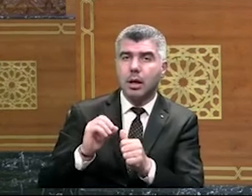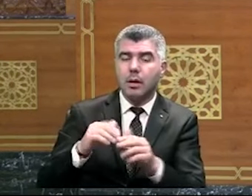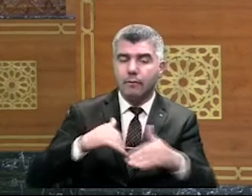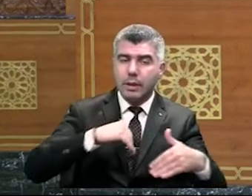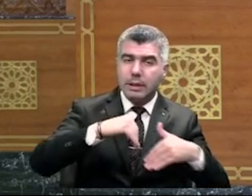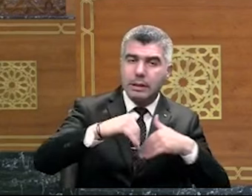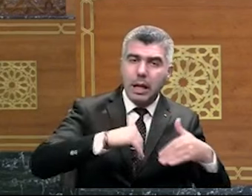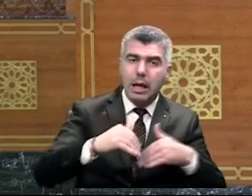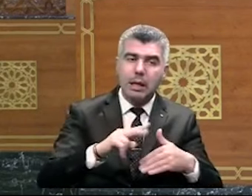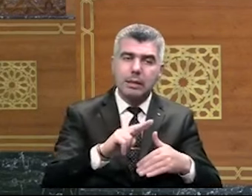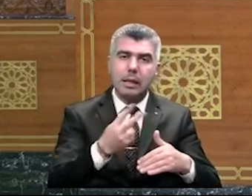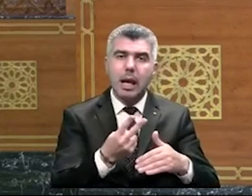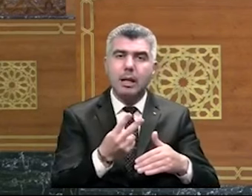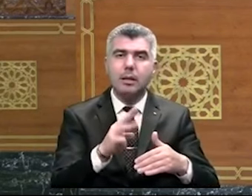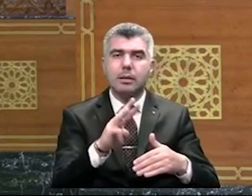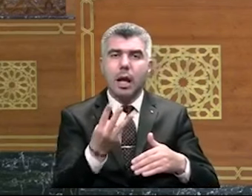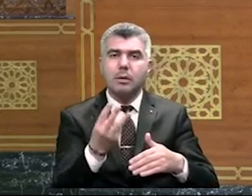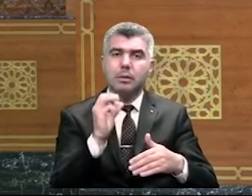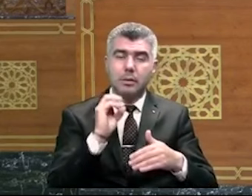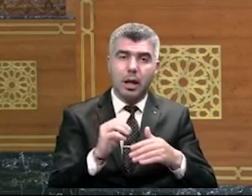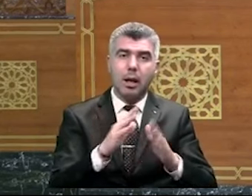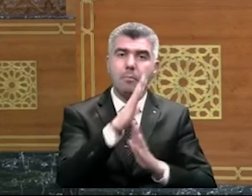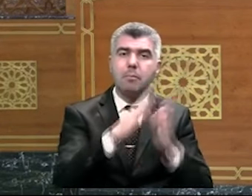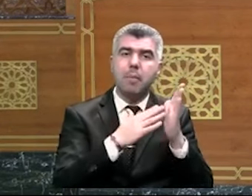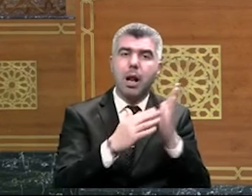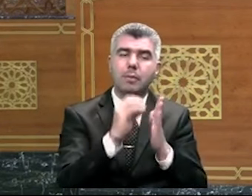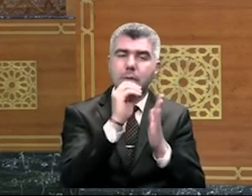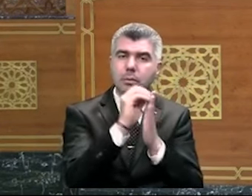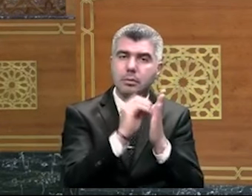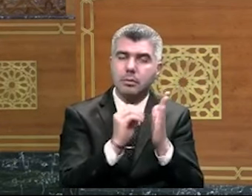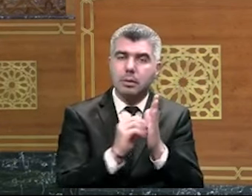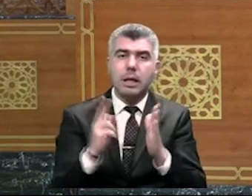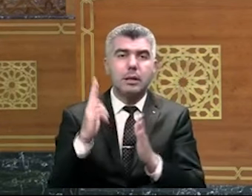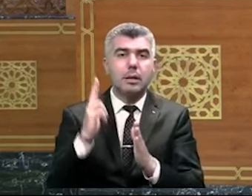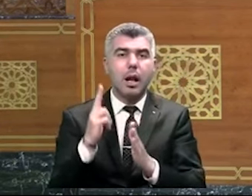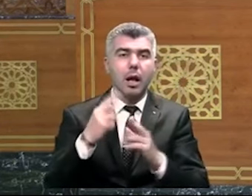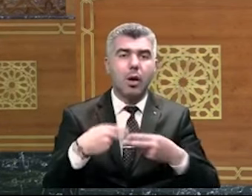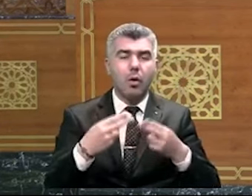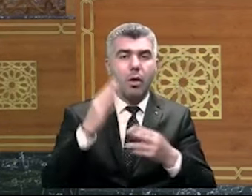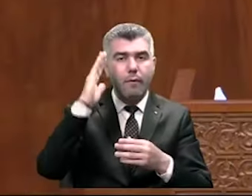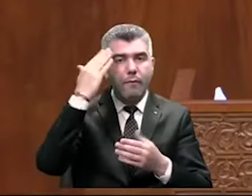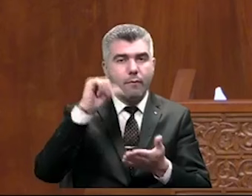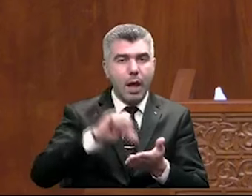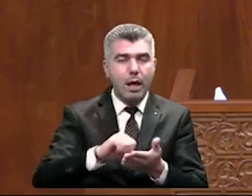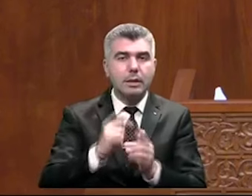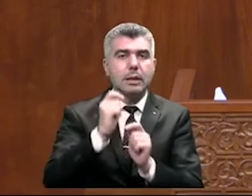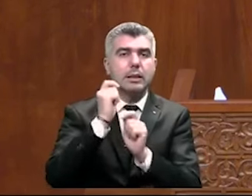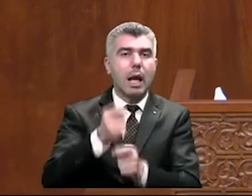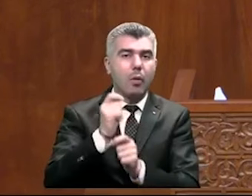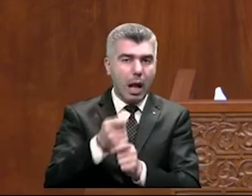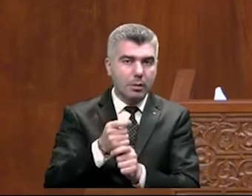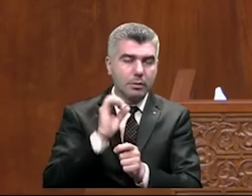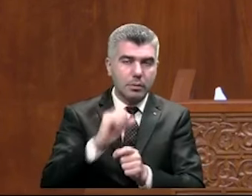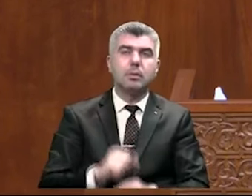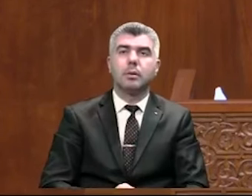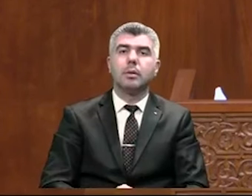المزدوجه اللي انطلقنا فيها وان شاء الله تبرمج وانطلقت في بعض الاحيان بحال فاس تونات عندنا كذلك